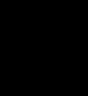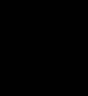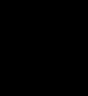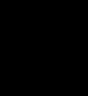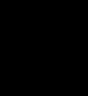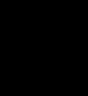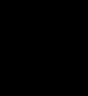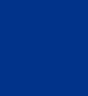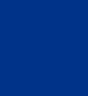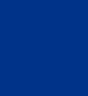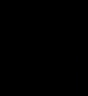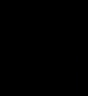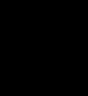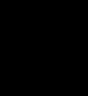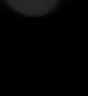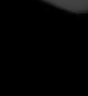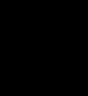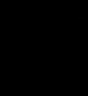National Educator.